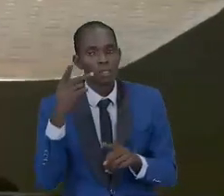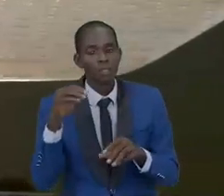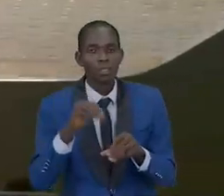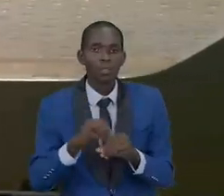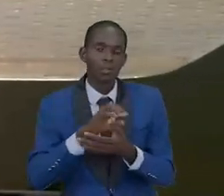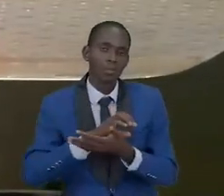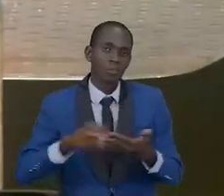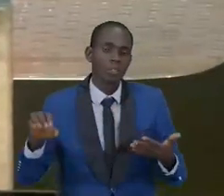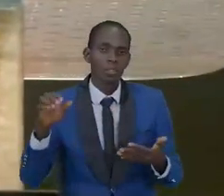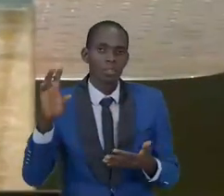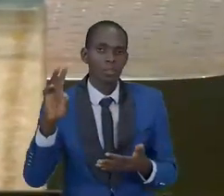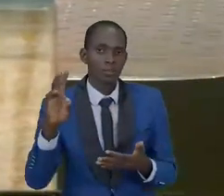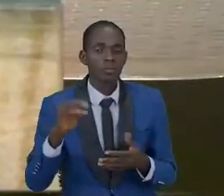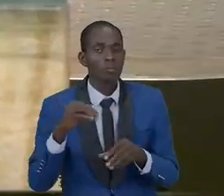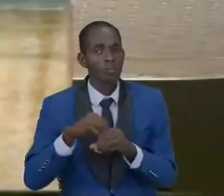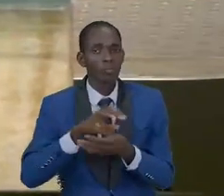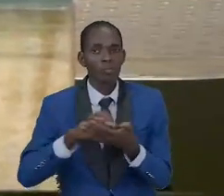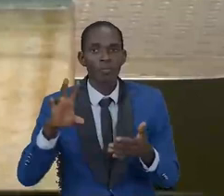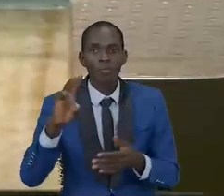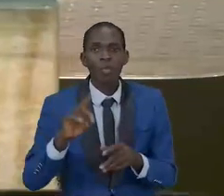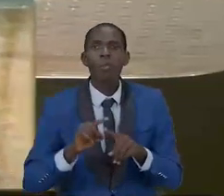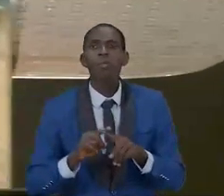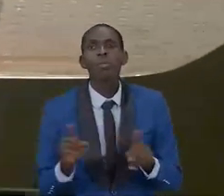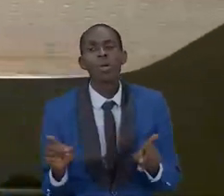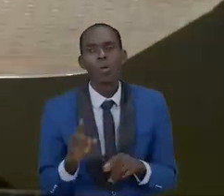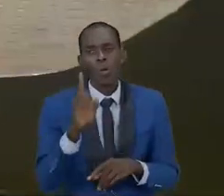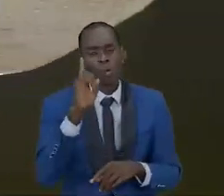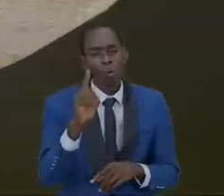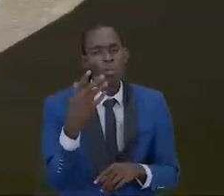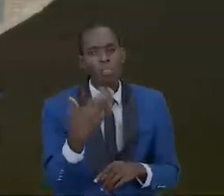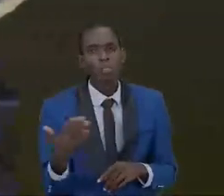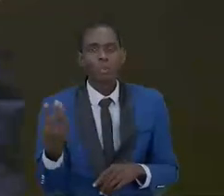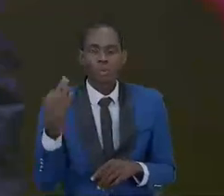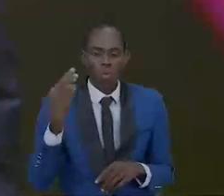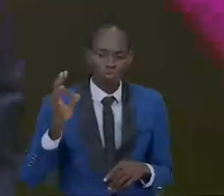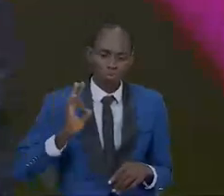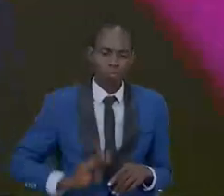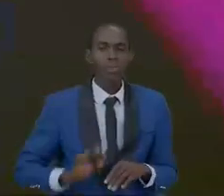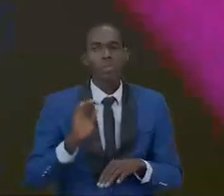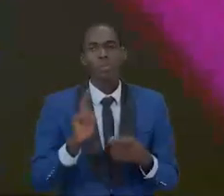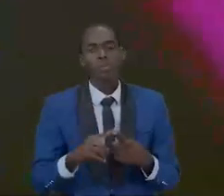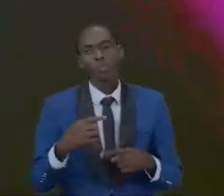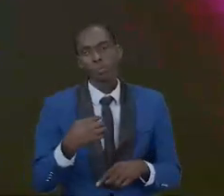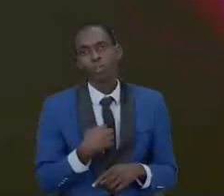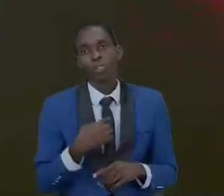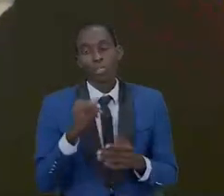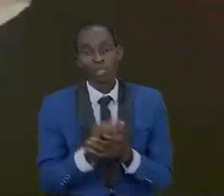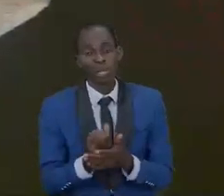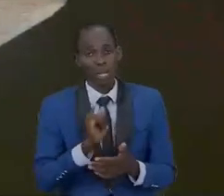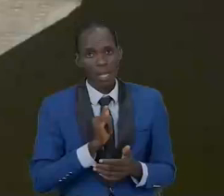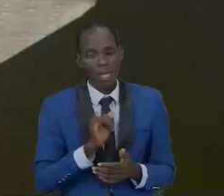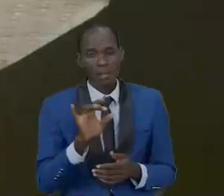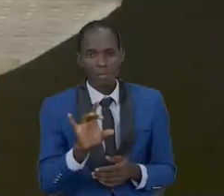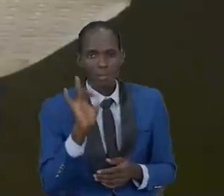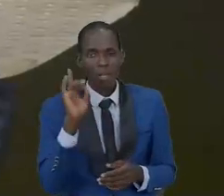mais dans le verset 7 mais cette chose ces choses qui étaient pour moi